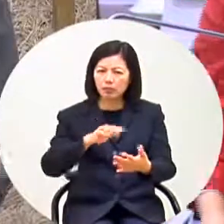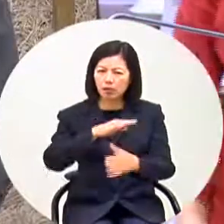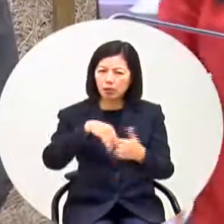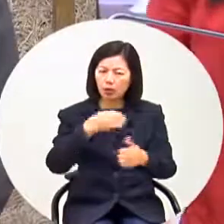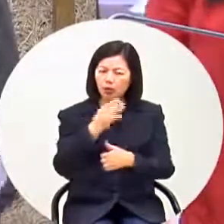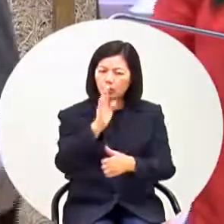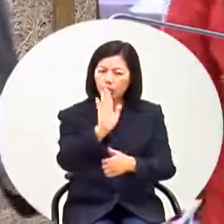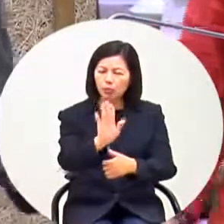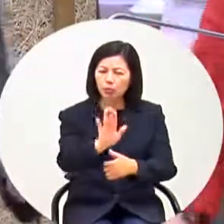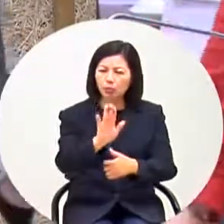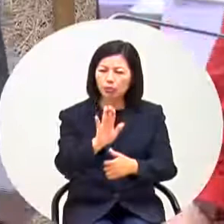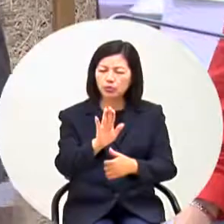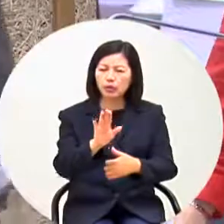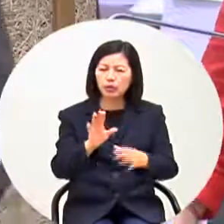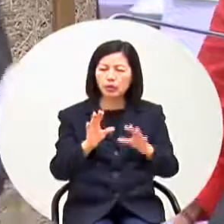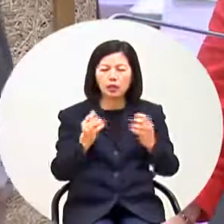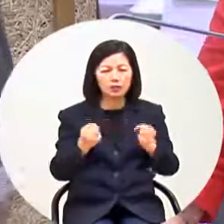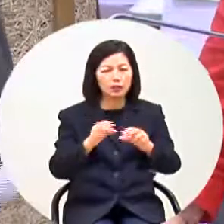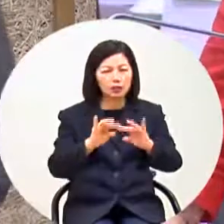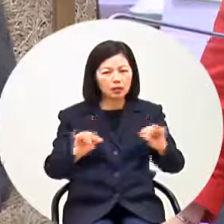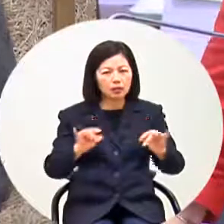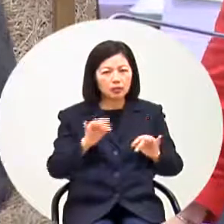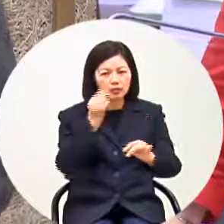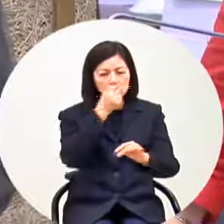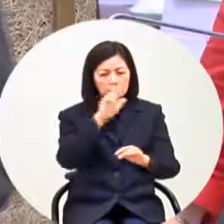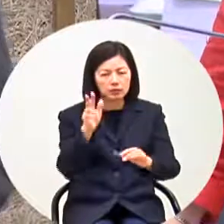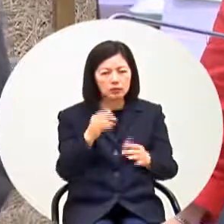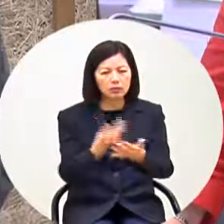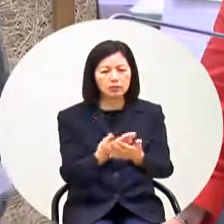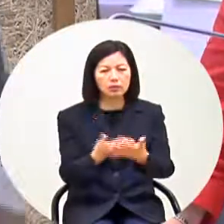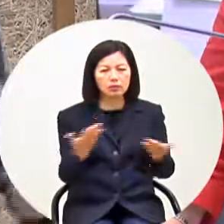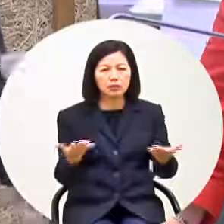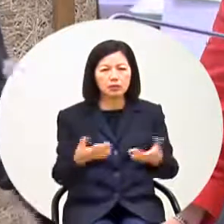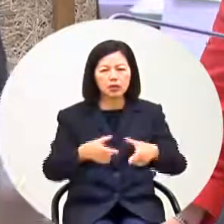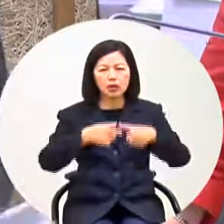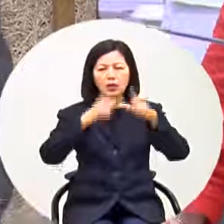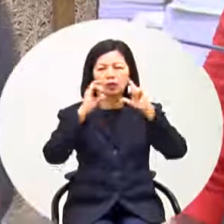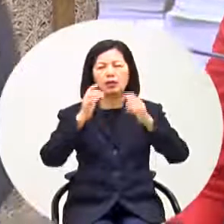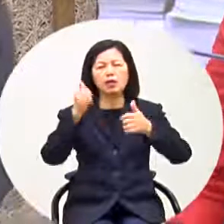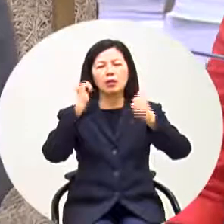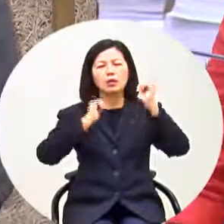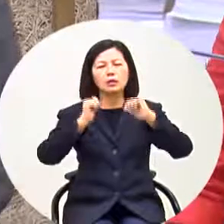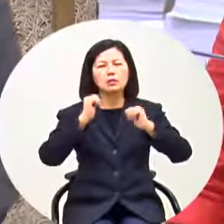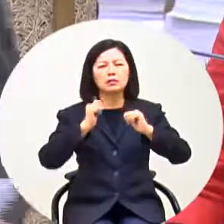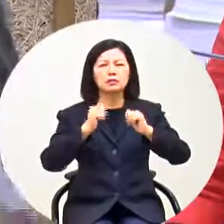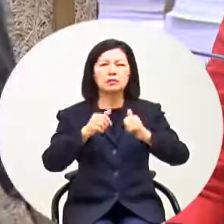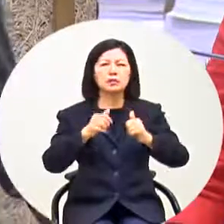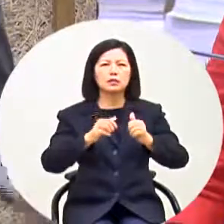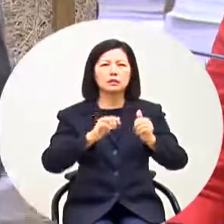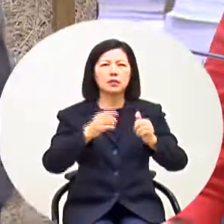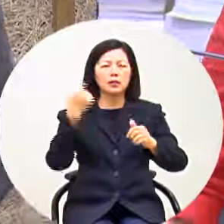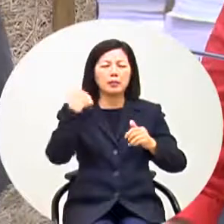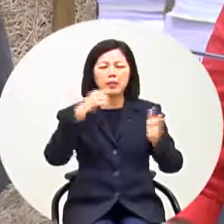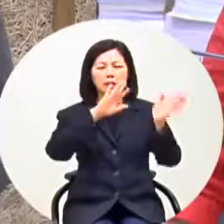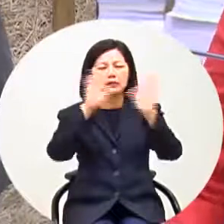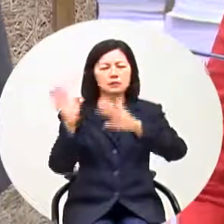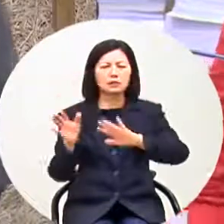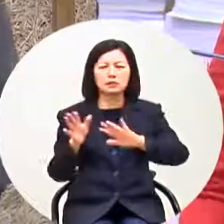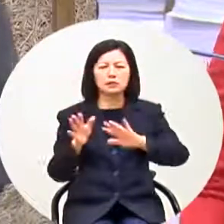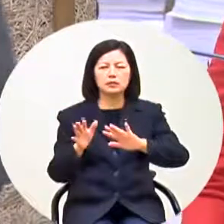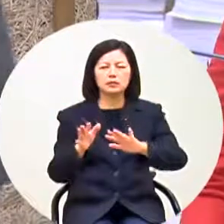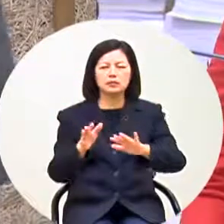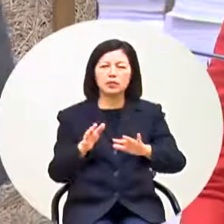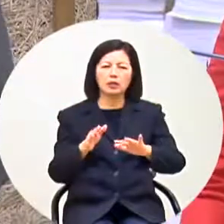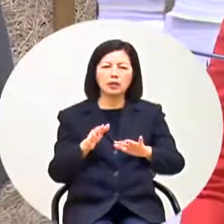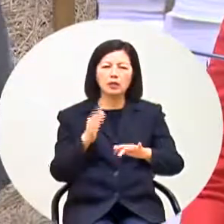跟议员报告，因为真的我们不可能是回复当年那个大时代背景，当时就是各五湖四海各个族群可以聚集在这个地方。